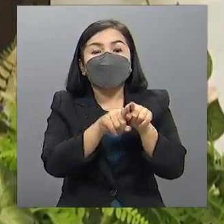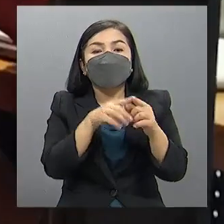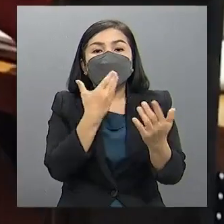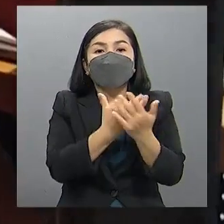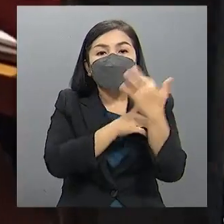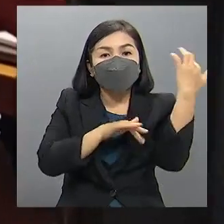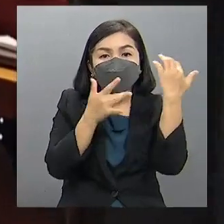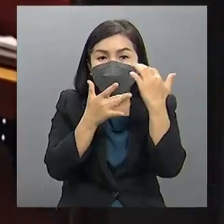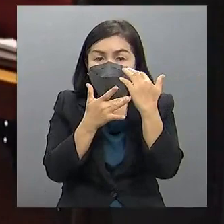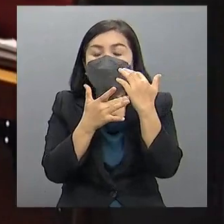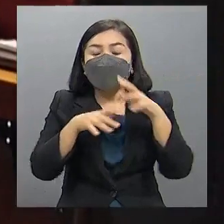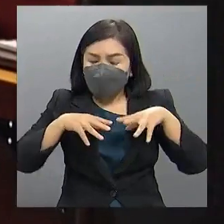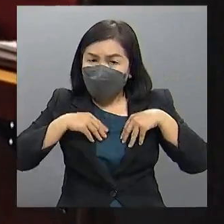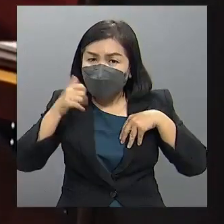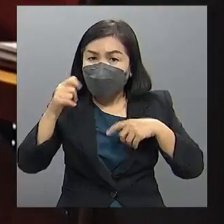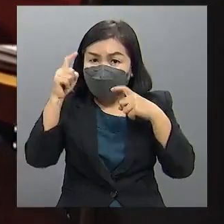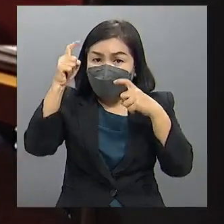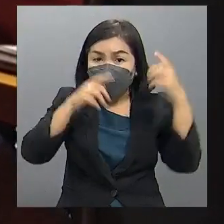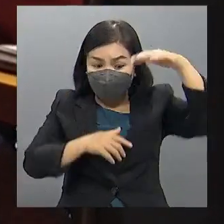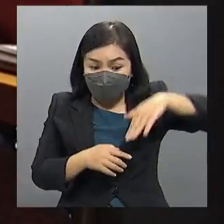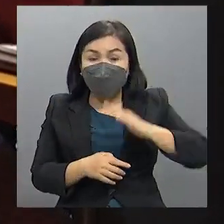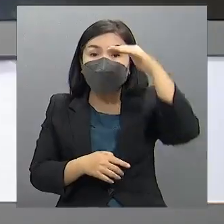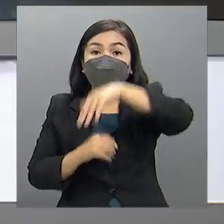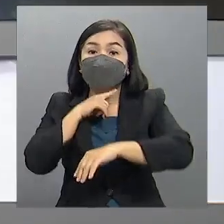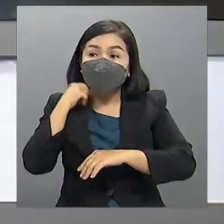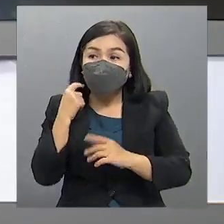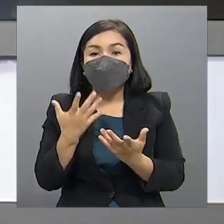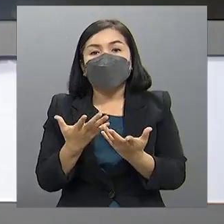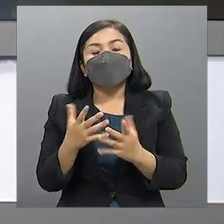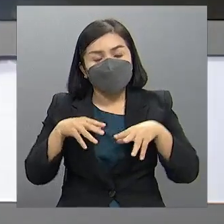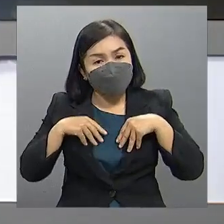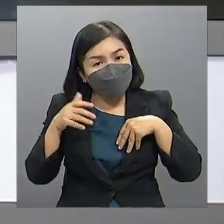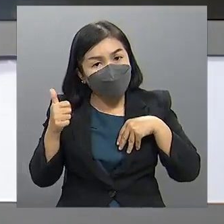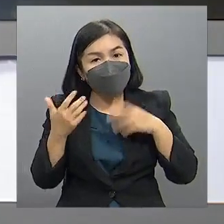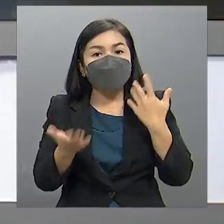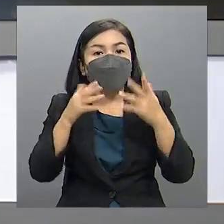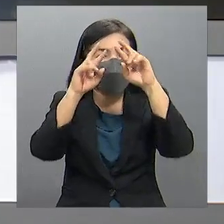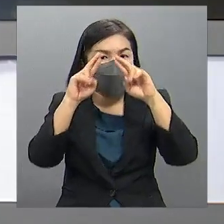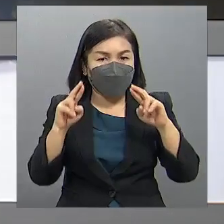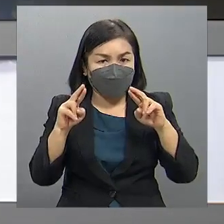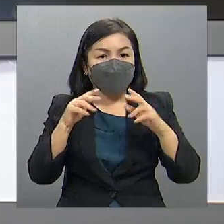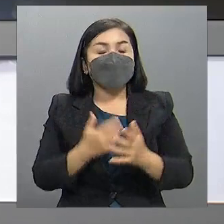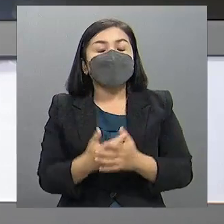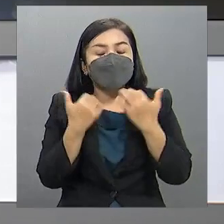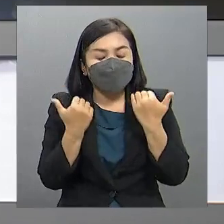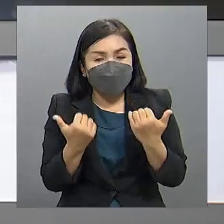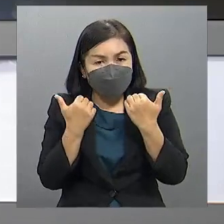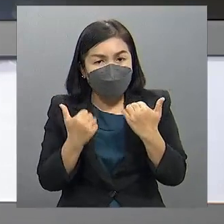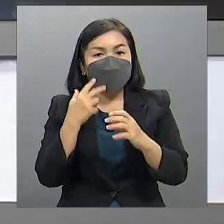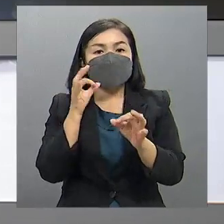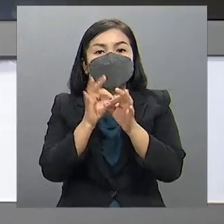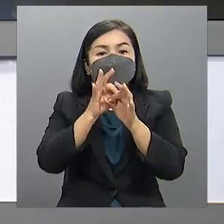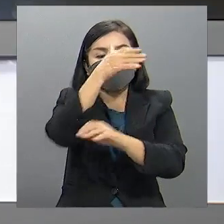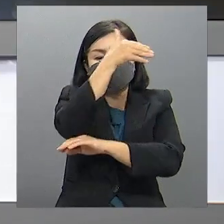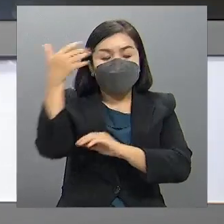พอใจที่จะรับความเสี่ยงจากความผันผวนของราคาค่ะอ่ะแต่ปัจจุบันนะคะแบงค์ชาติก็มีการร่วมกับสำนักงาน